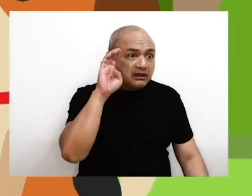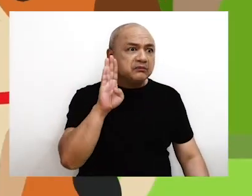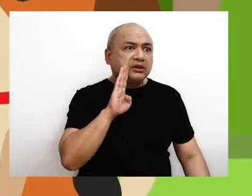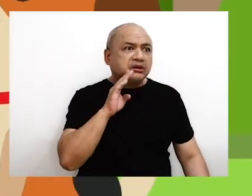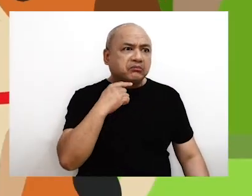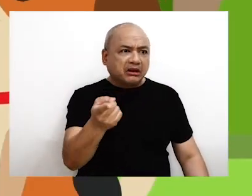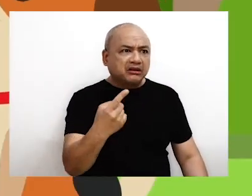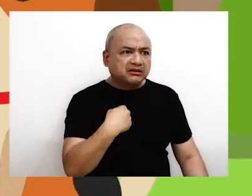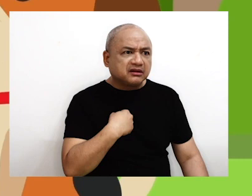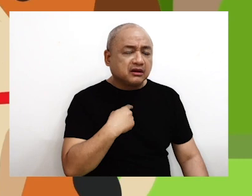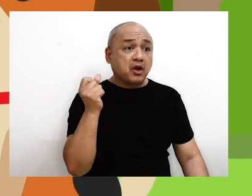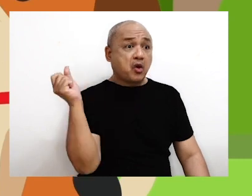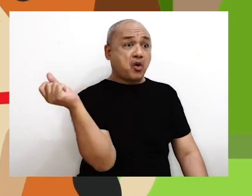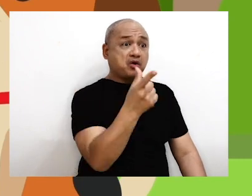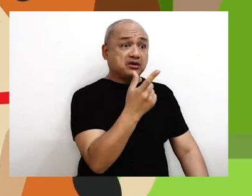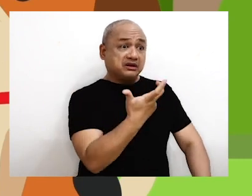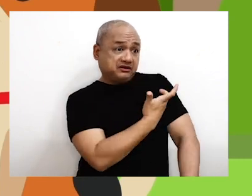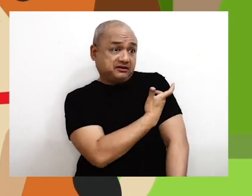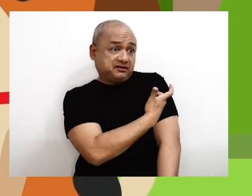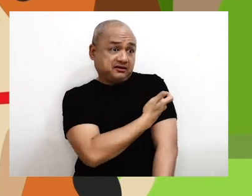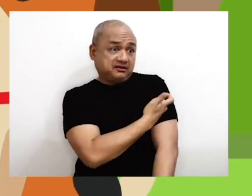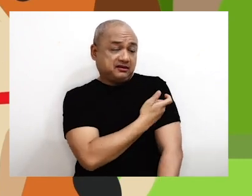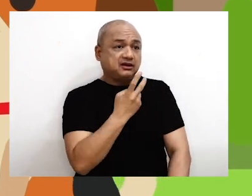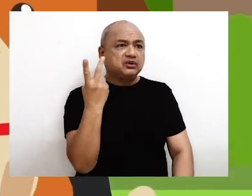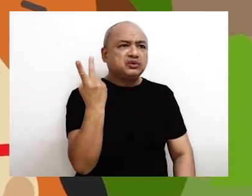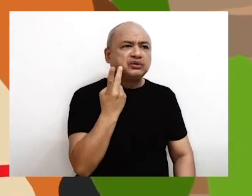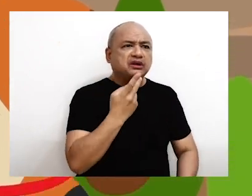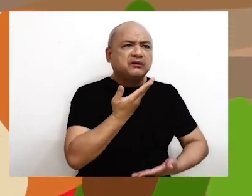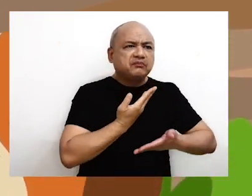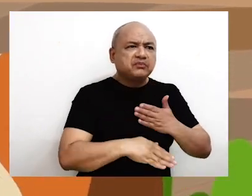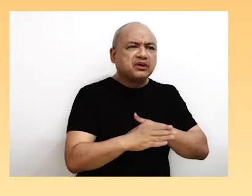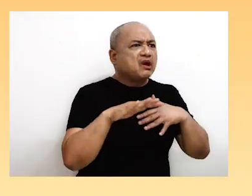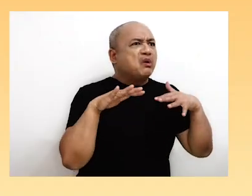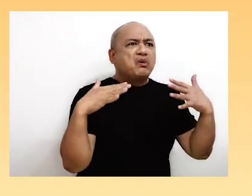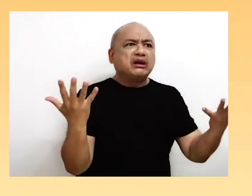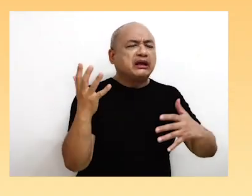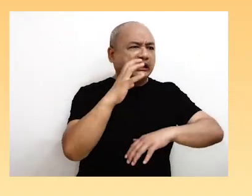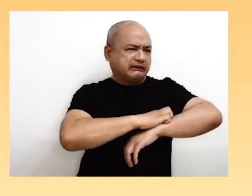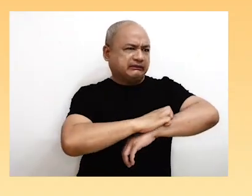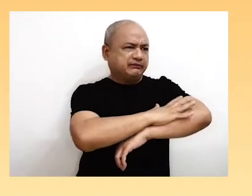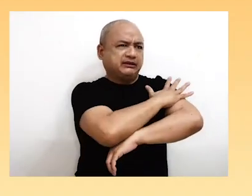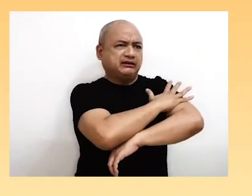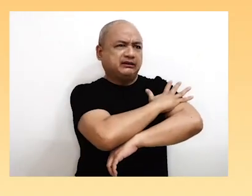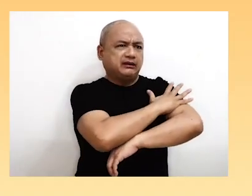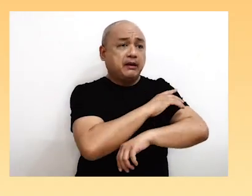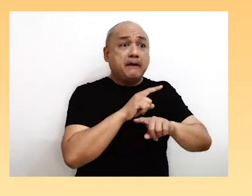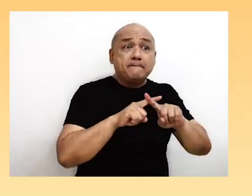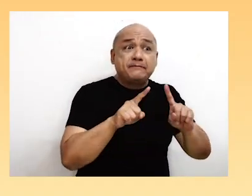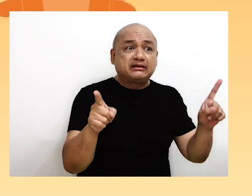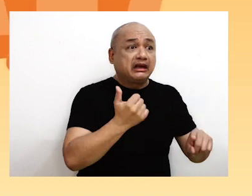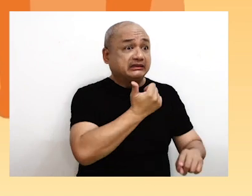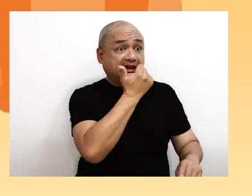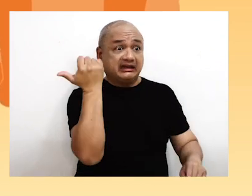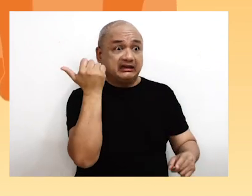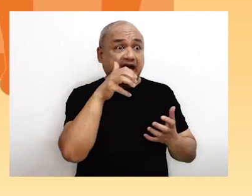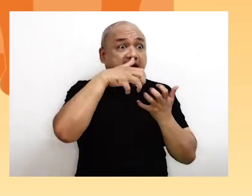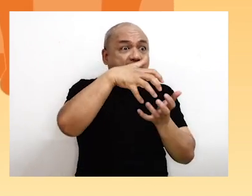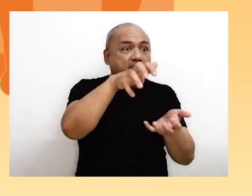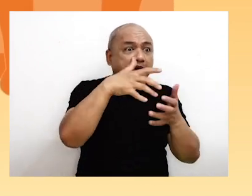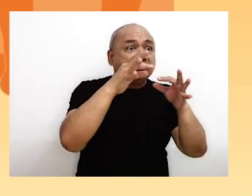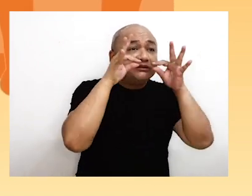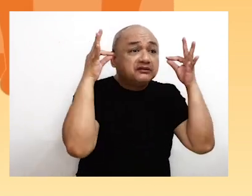Biko, naipaliwanag na sa akin ni Betty ang tungkol sa bakuna. Lahat ng hayop ay hindi nagtataglay